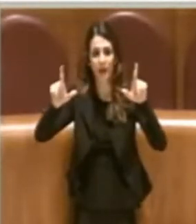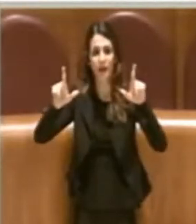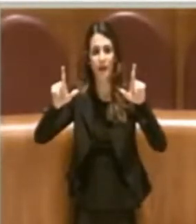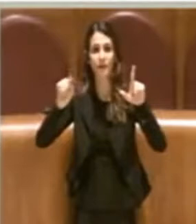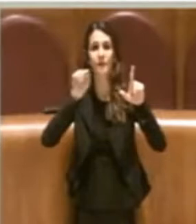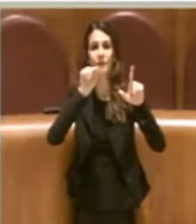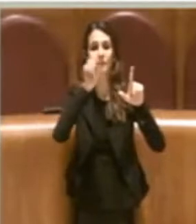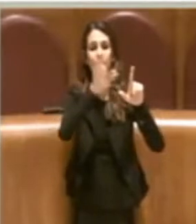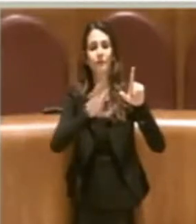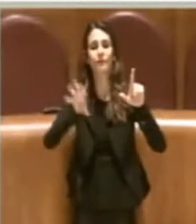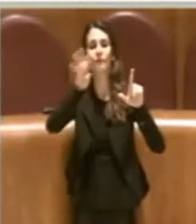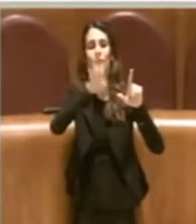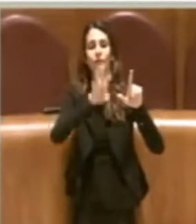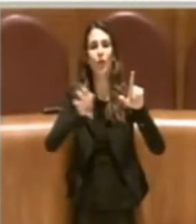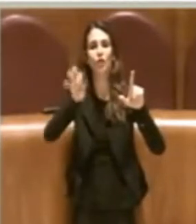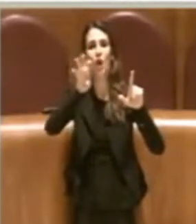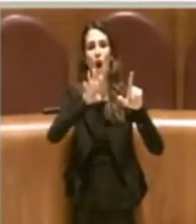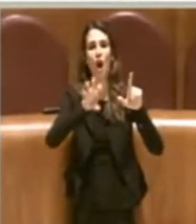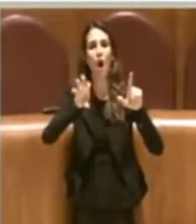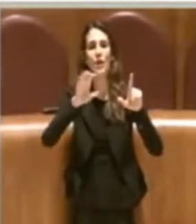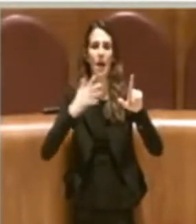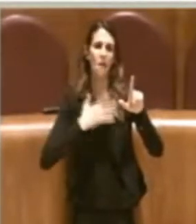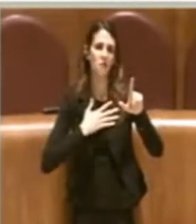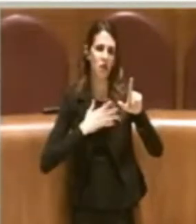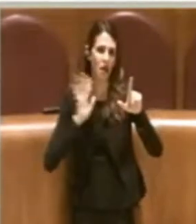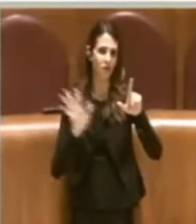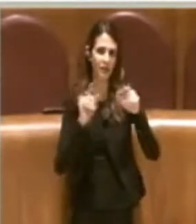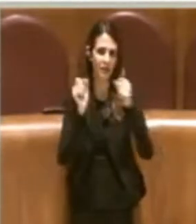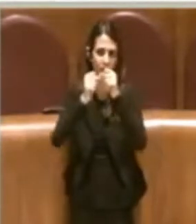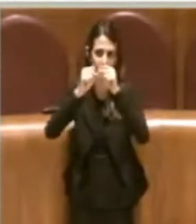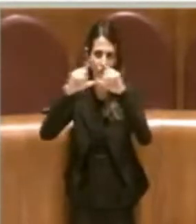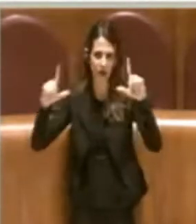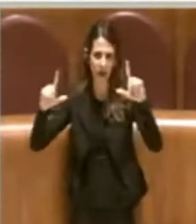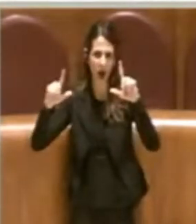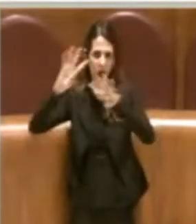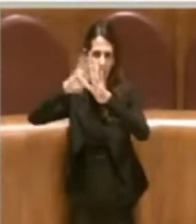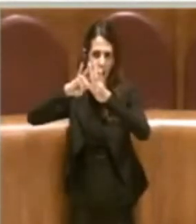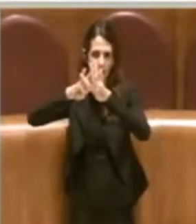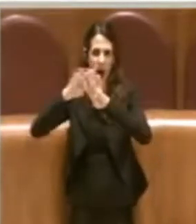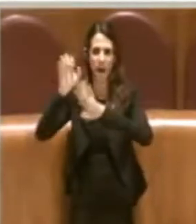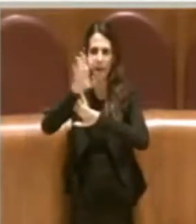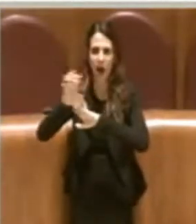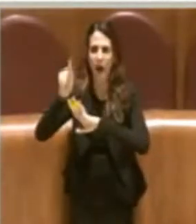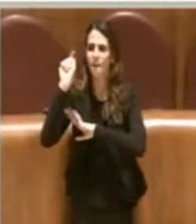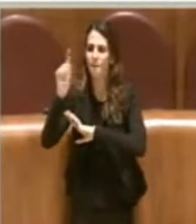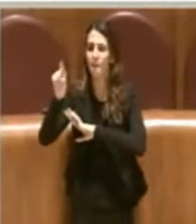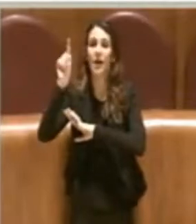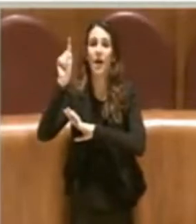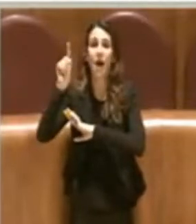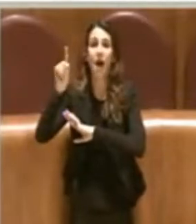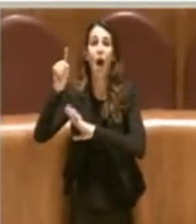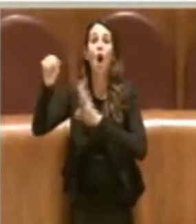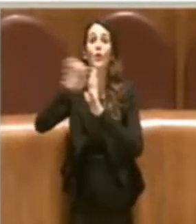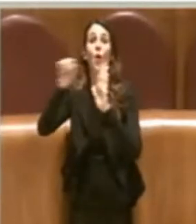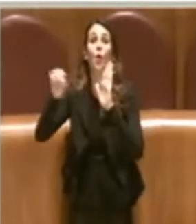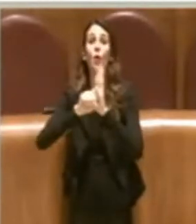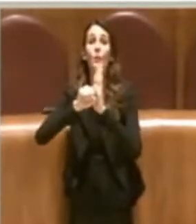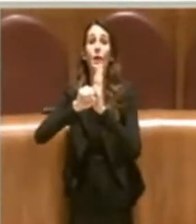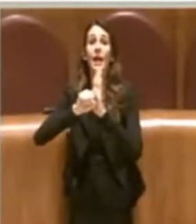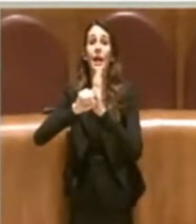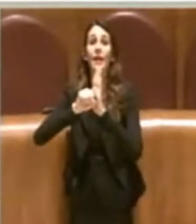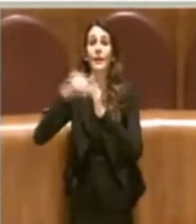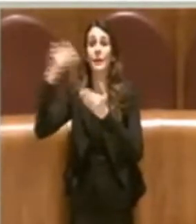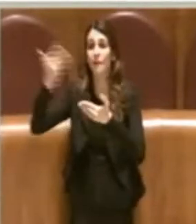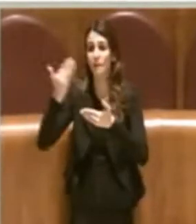sulla zona interessata dalla convenzione e poter avere tutti i documenti a disposizione a partire dalla convenzione